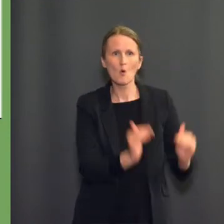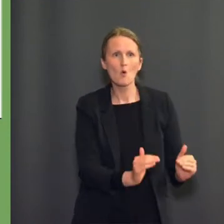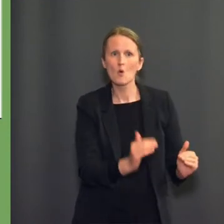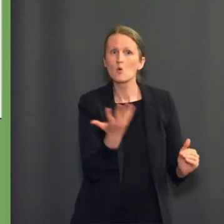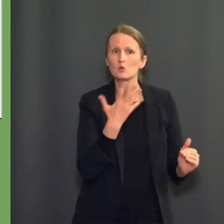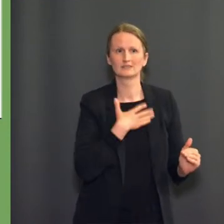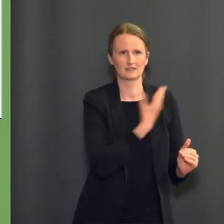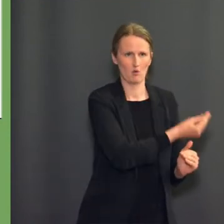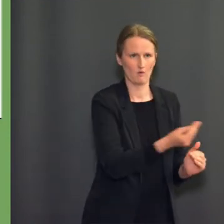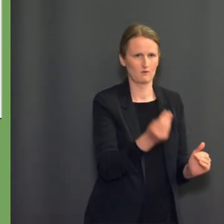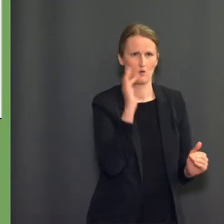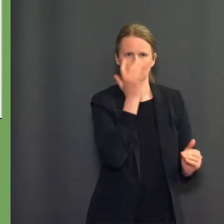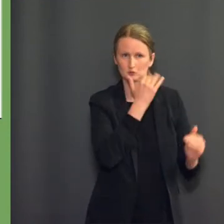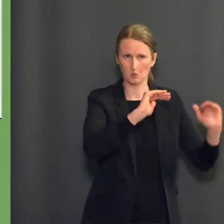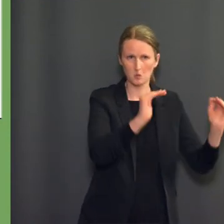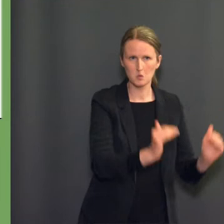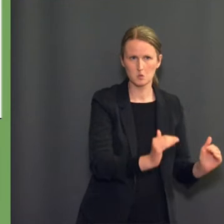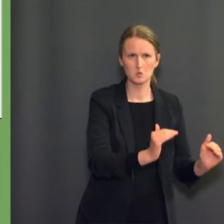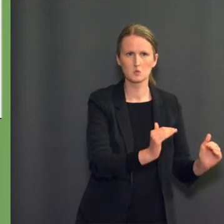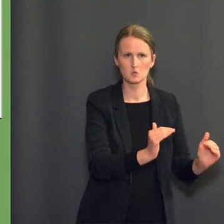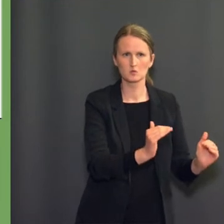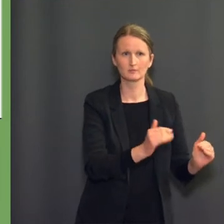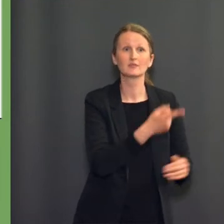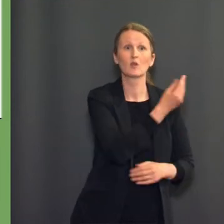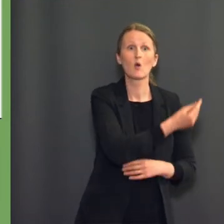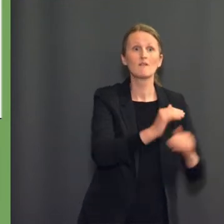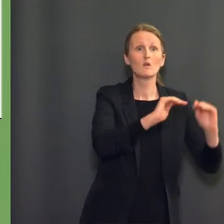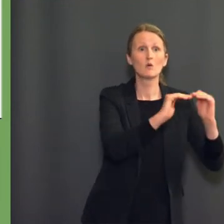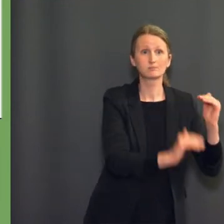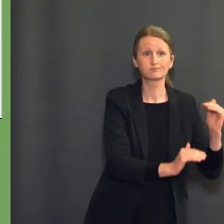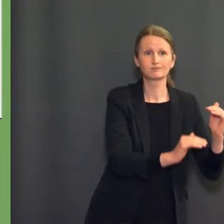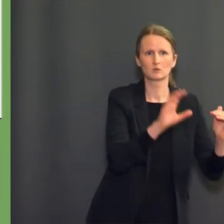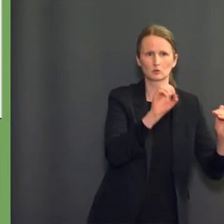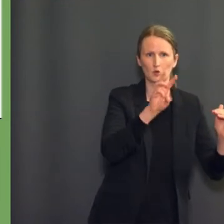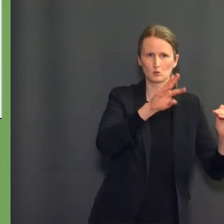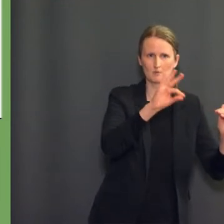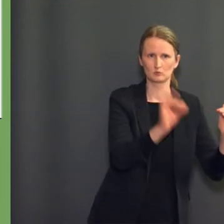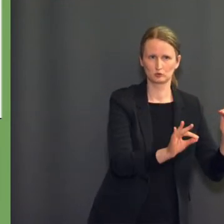de respectivement 33% et 24%.